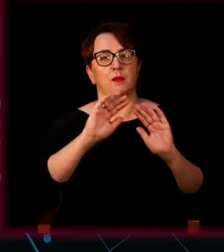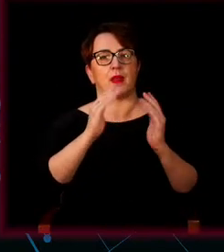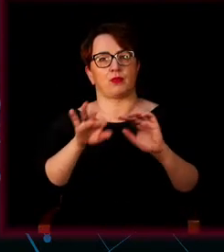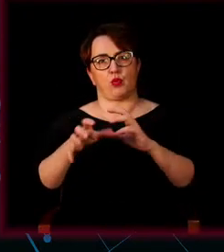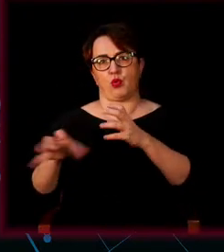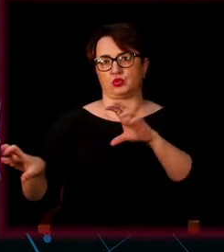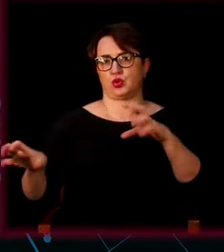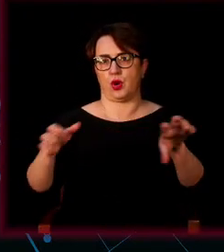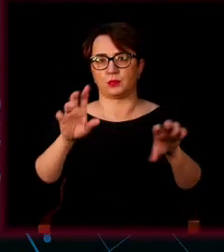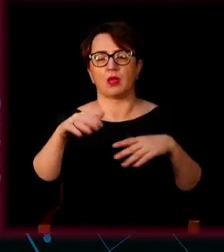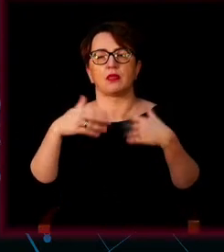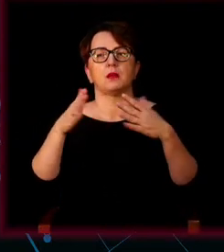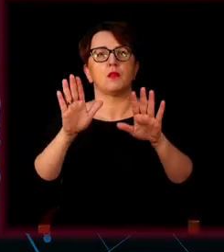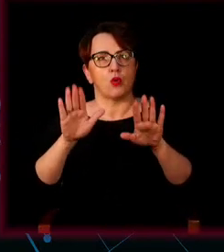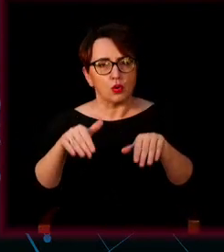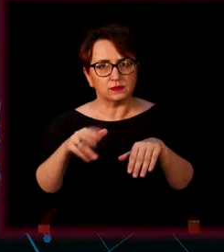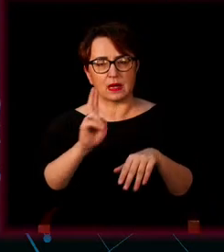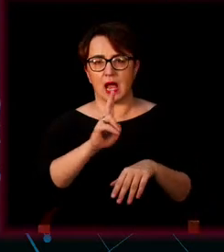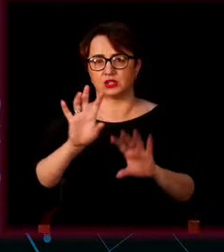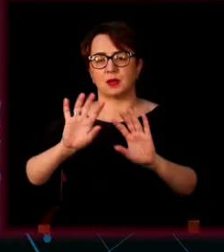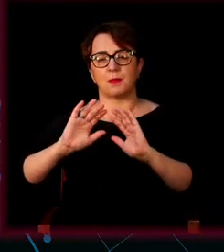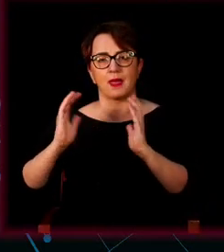osobna, pozwalając każdej planecie